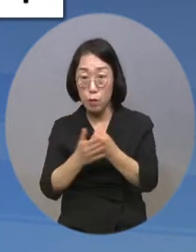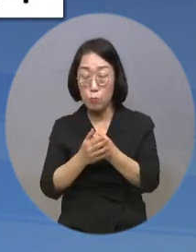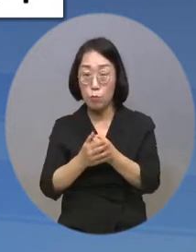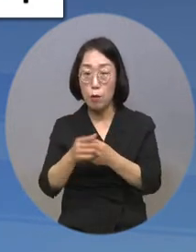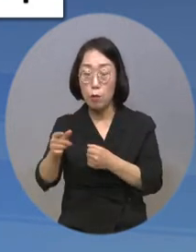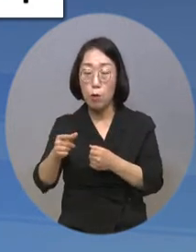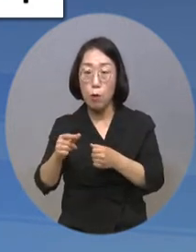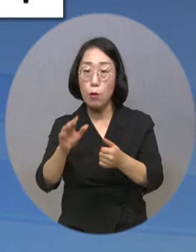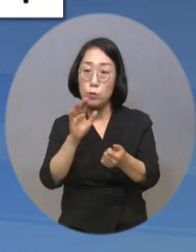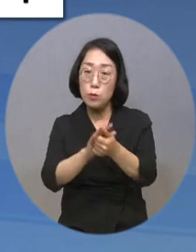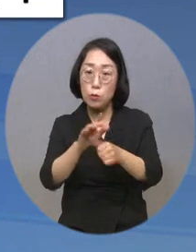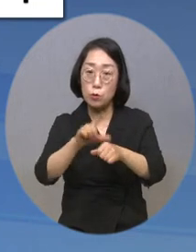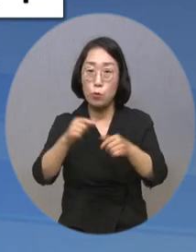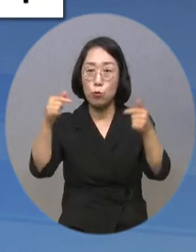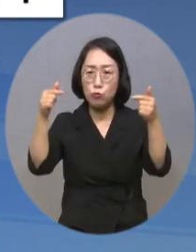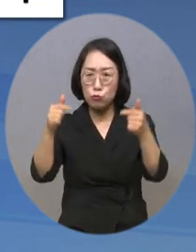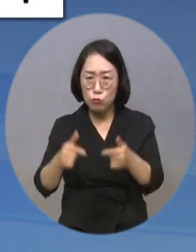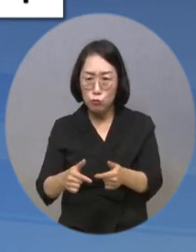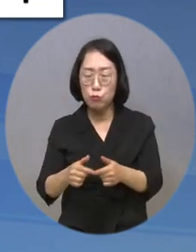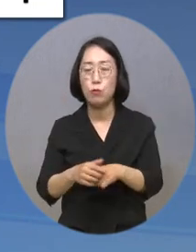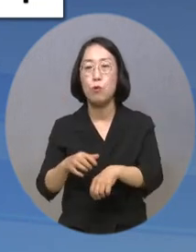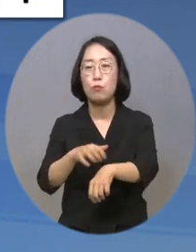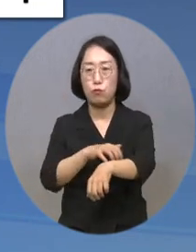활동 지원 시간이 차감되는 장애인이